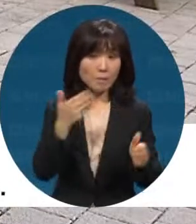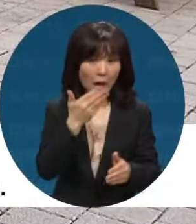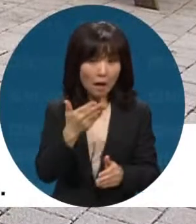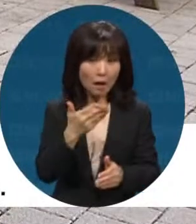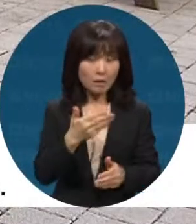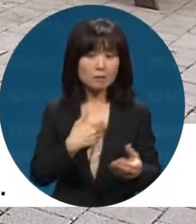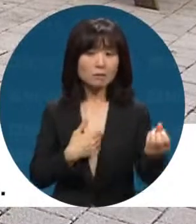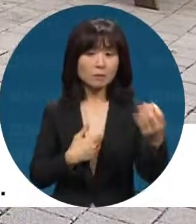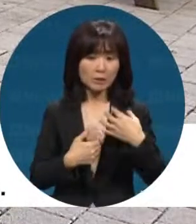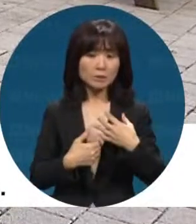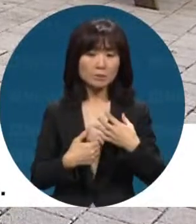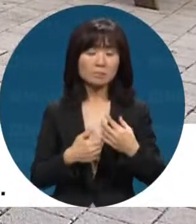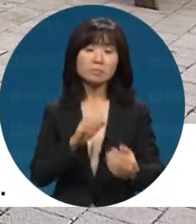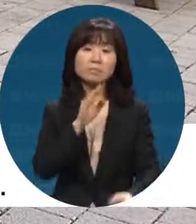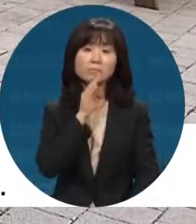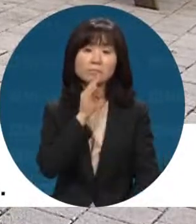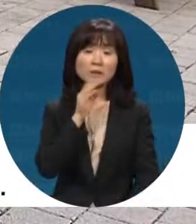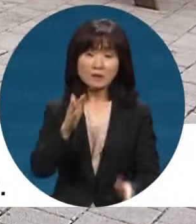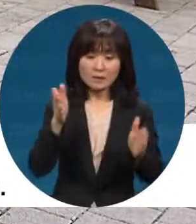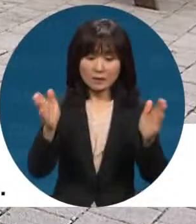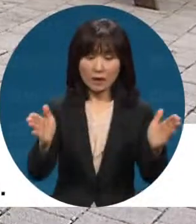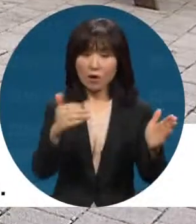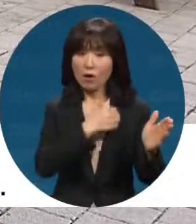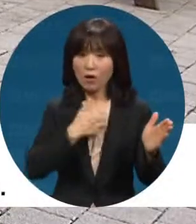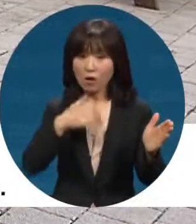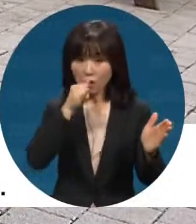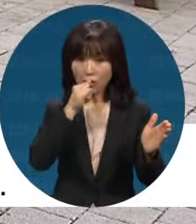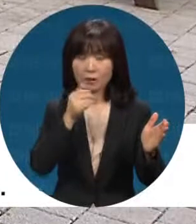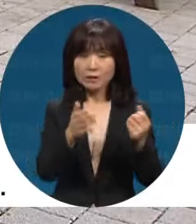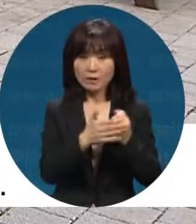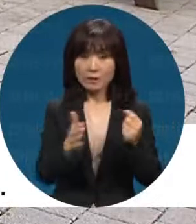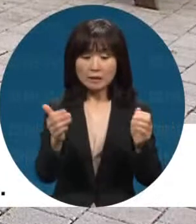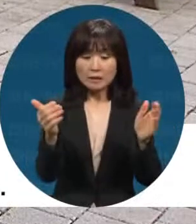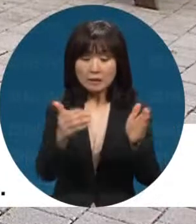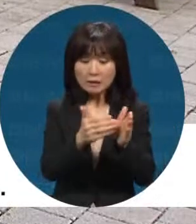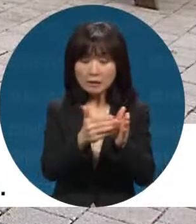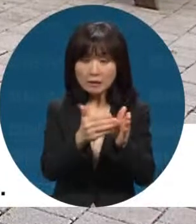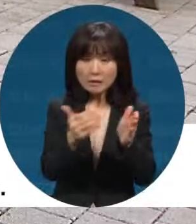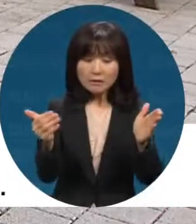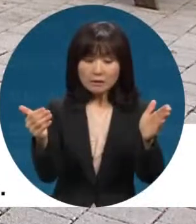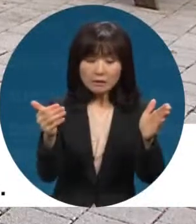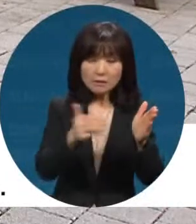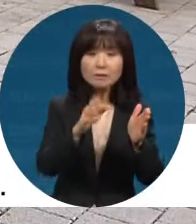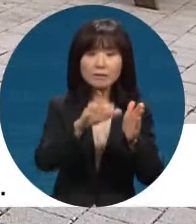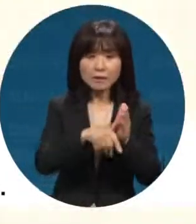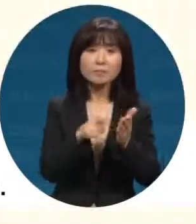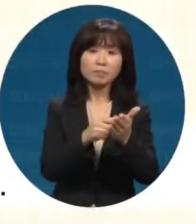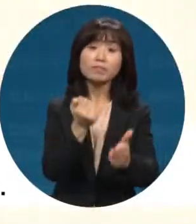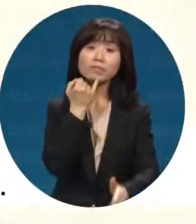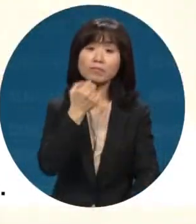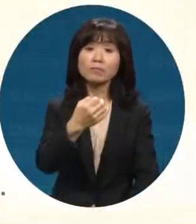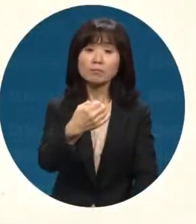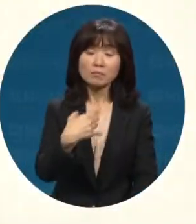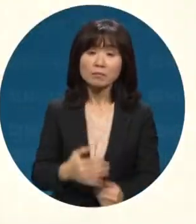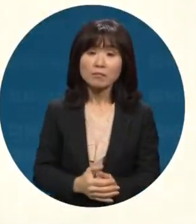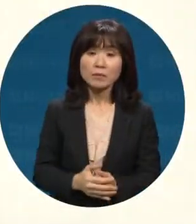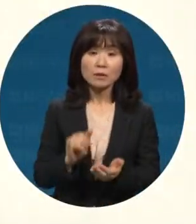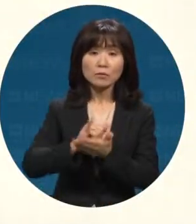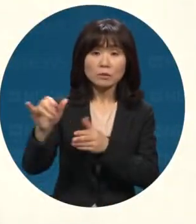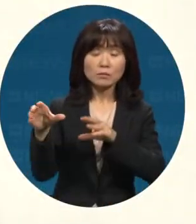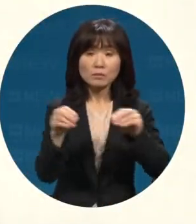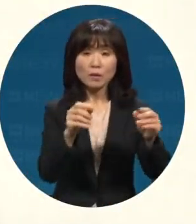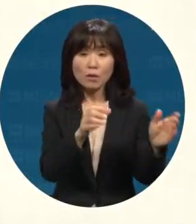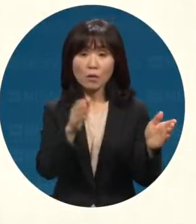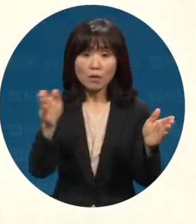자기네는 그거를 아직 기간이 있으니까 그때 하셔도 됩니다 하고 출국 금지를